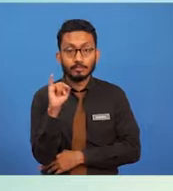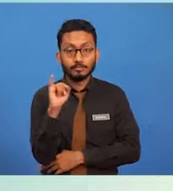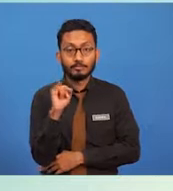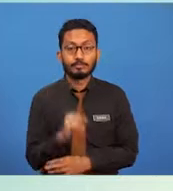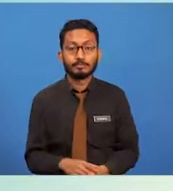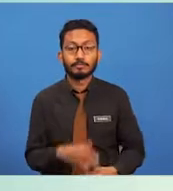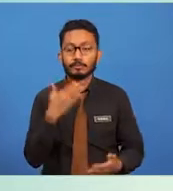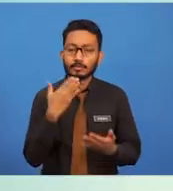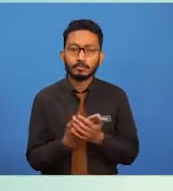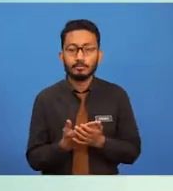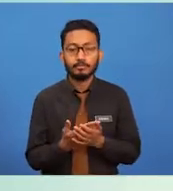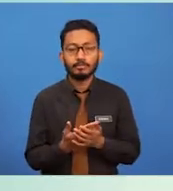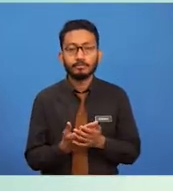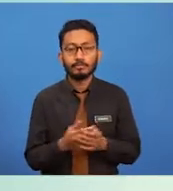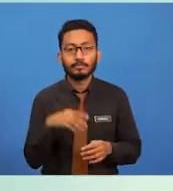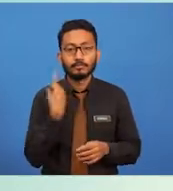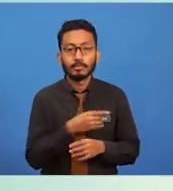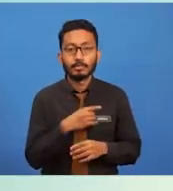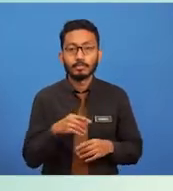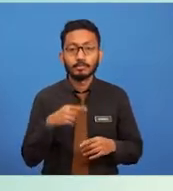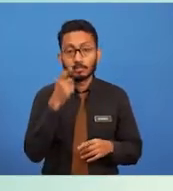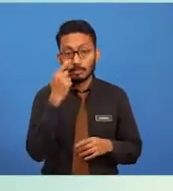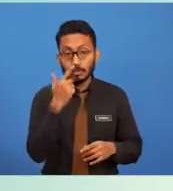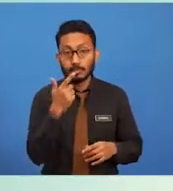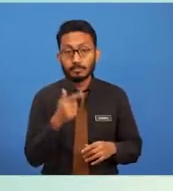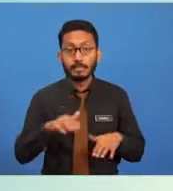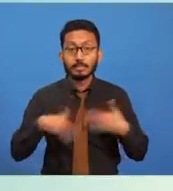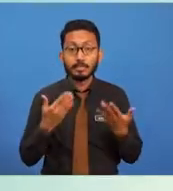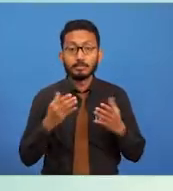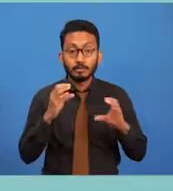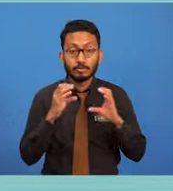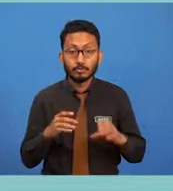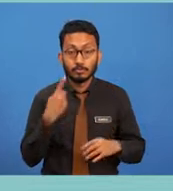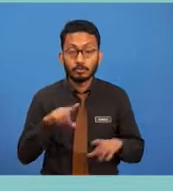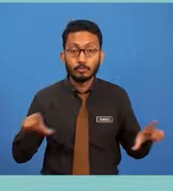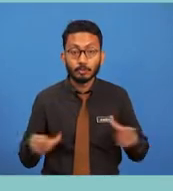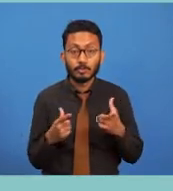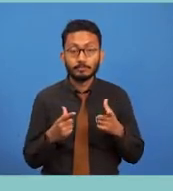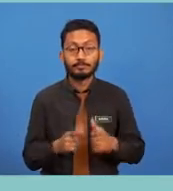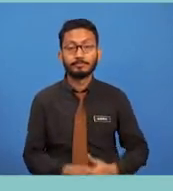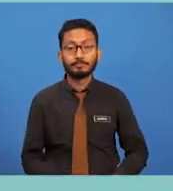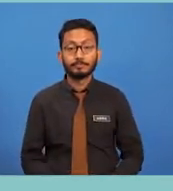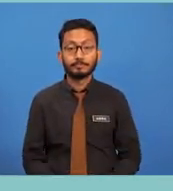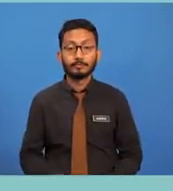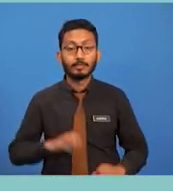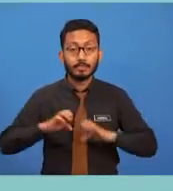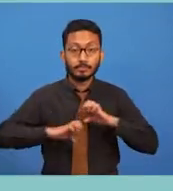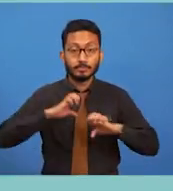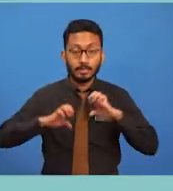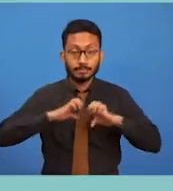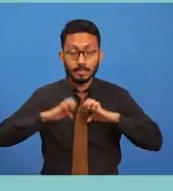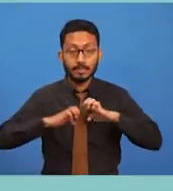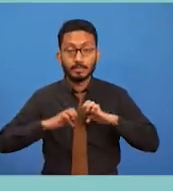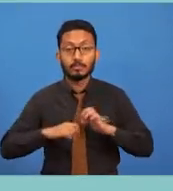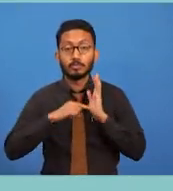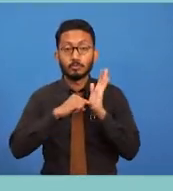Baiklah, kita akan lihat cara bagaimana untuk melaksanakan eksperimen bagi menunjukkan